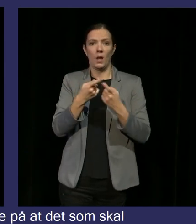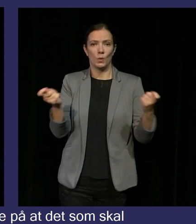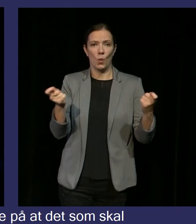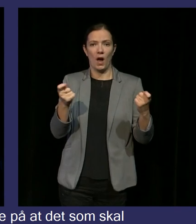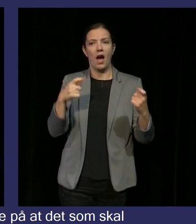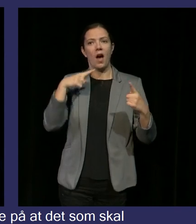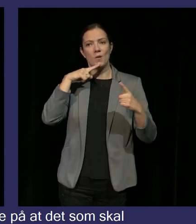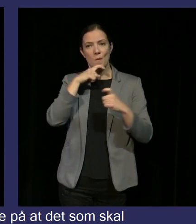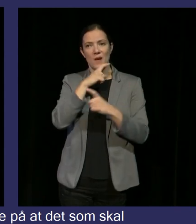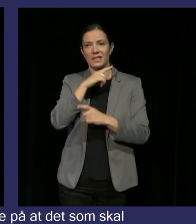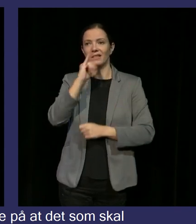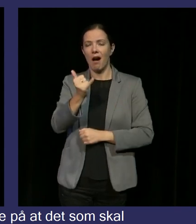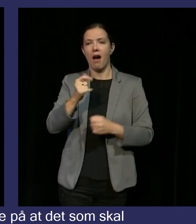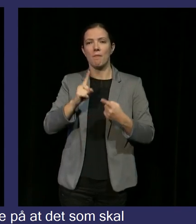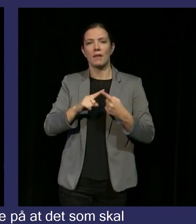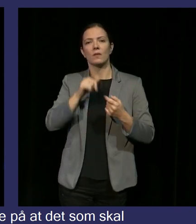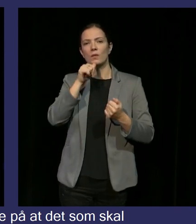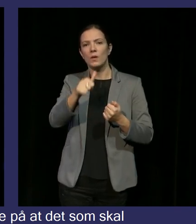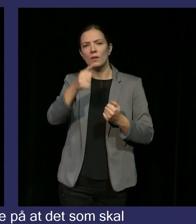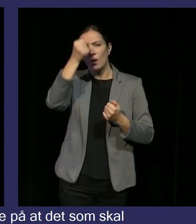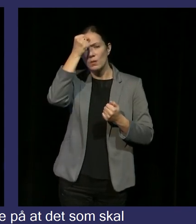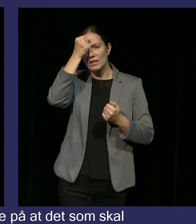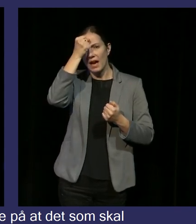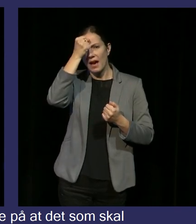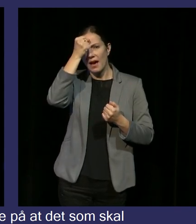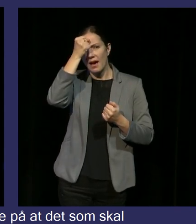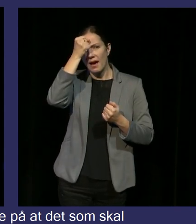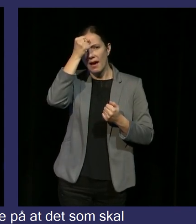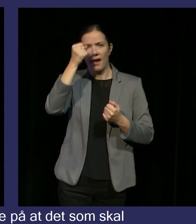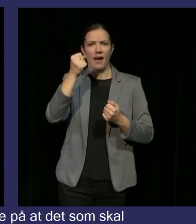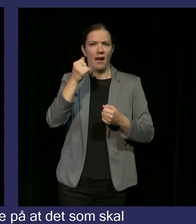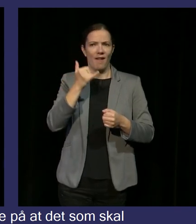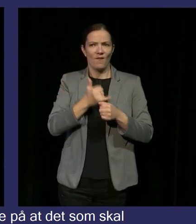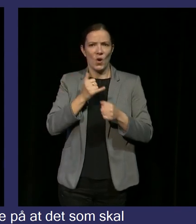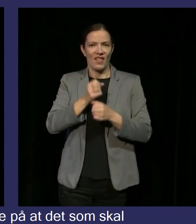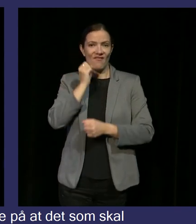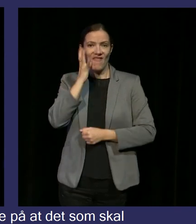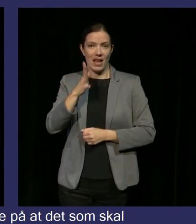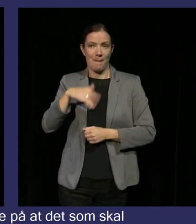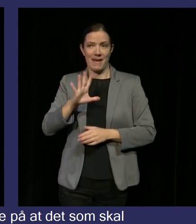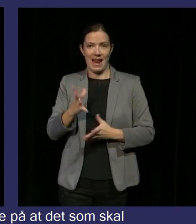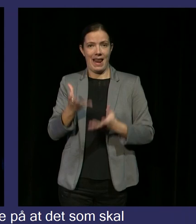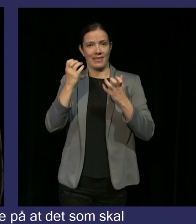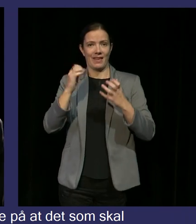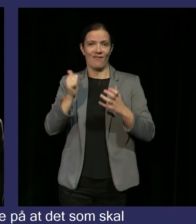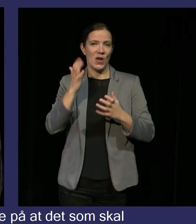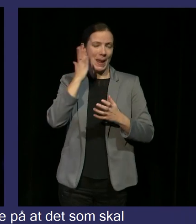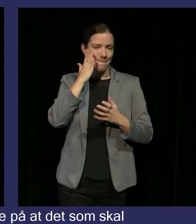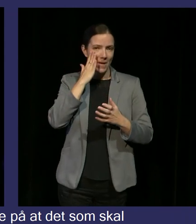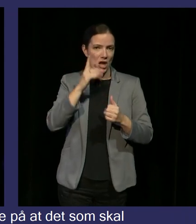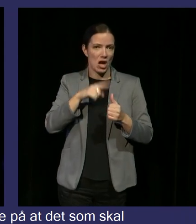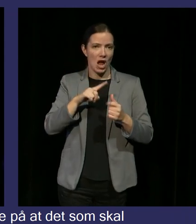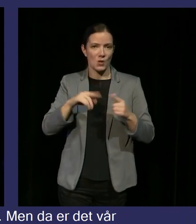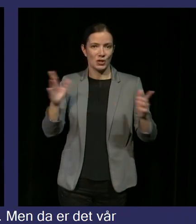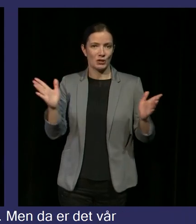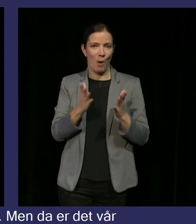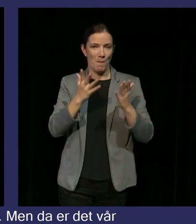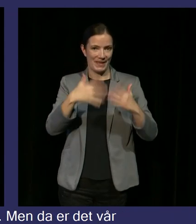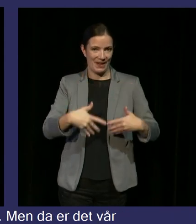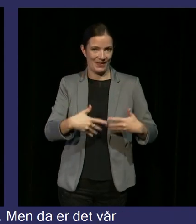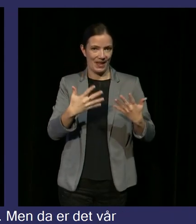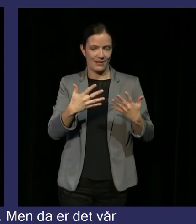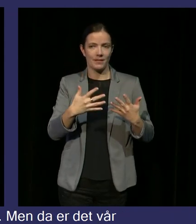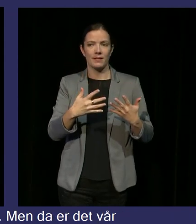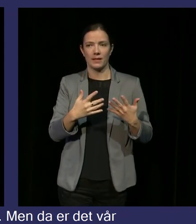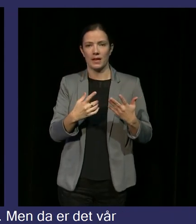er komplekst, men vi må liksom huske på at det som skal gjøre hverdagen enklere for innbyggere og små bedrifter,